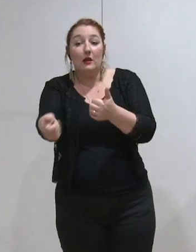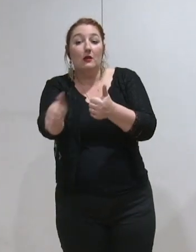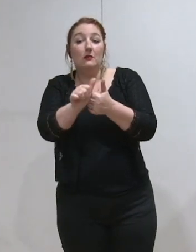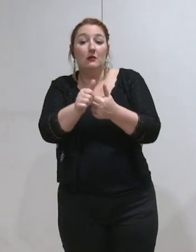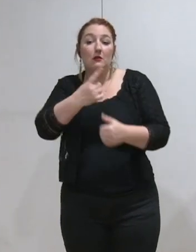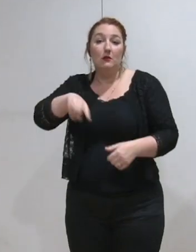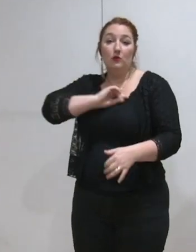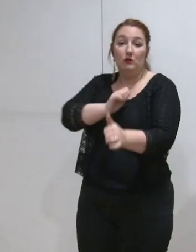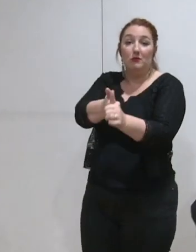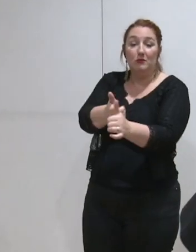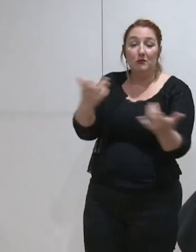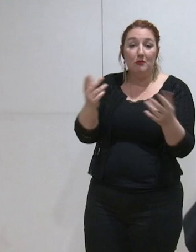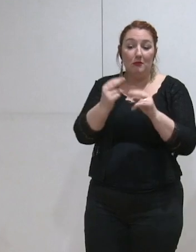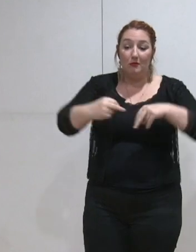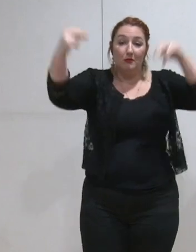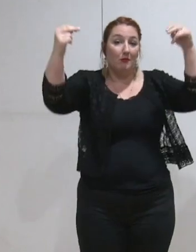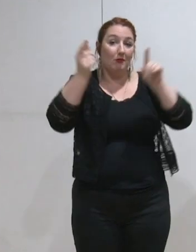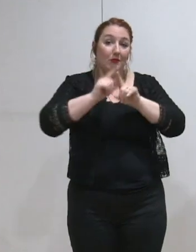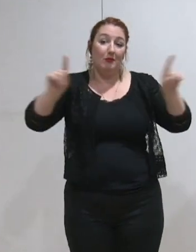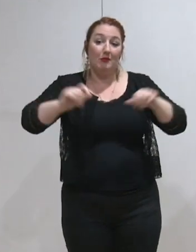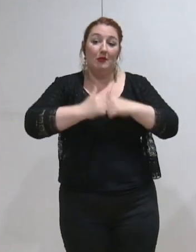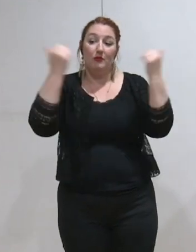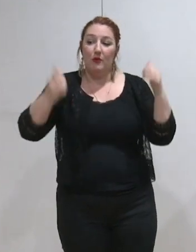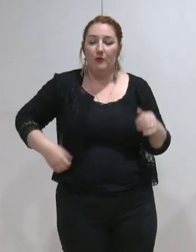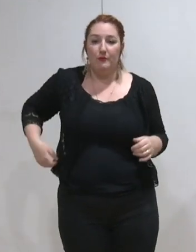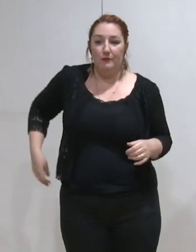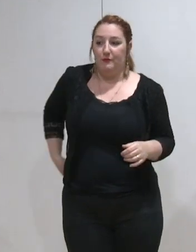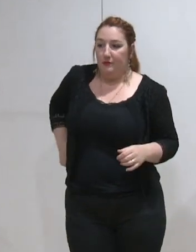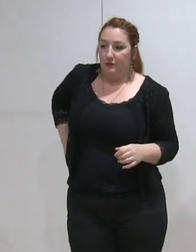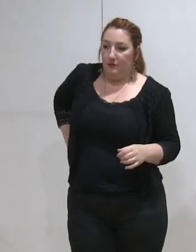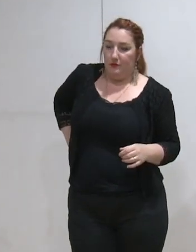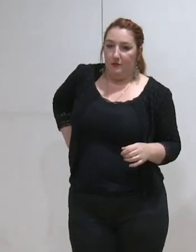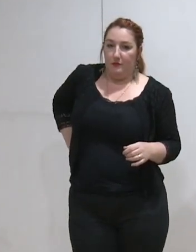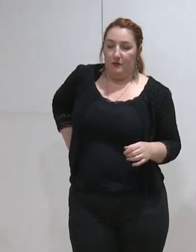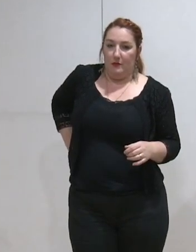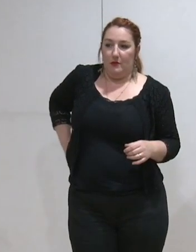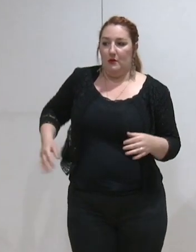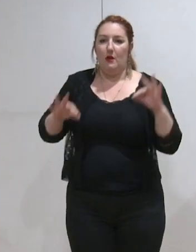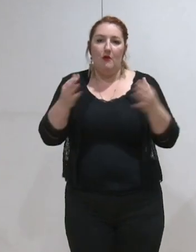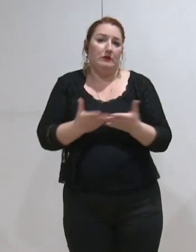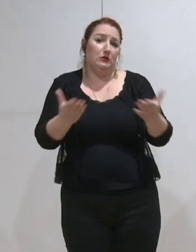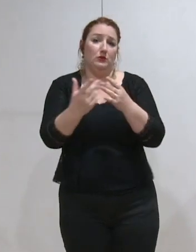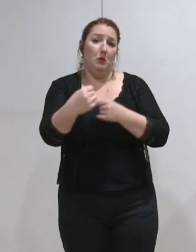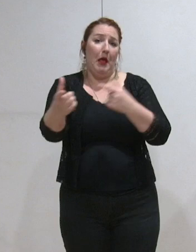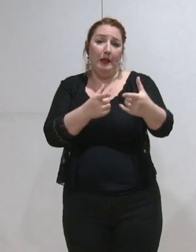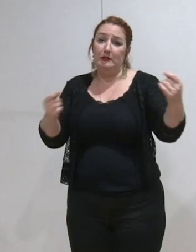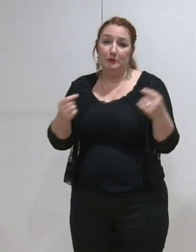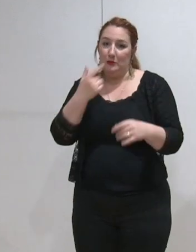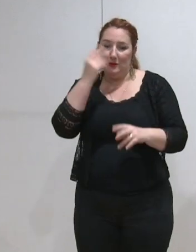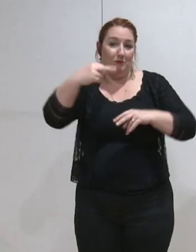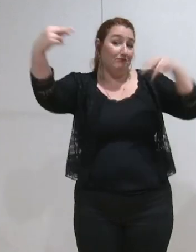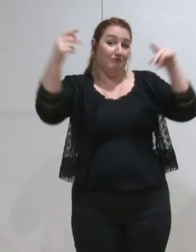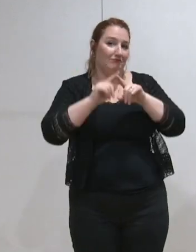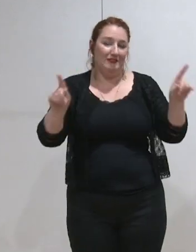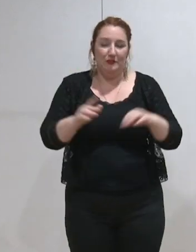regard sur ce qui se passait au sein de l'association du paais des sports peut-être euh me permettrez-vous